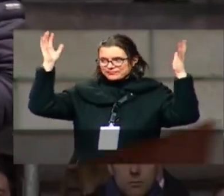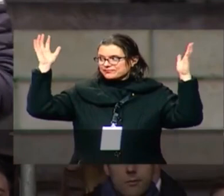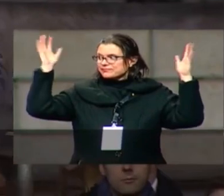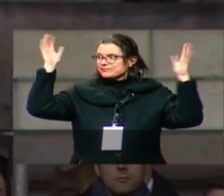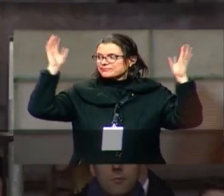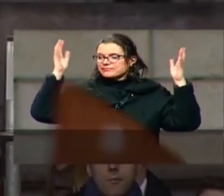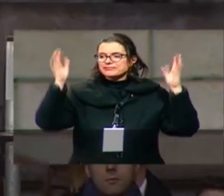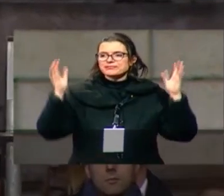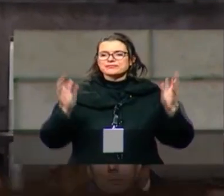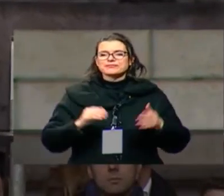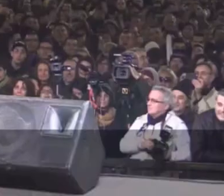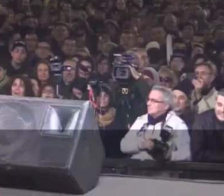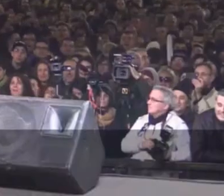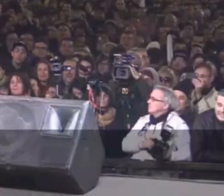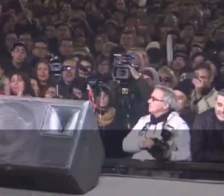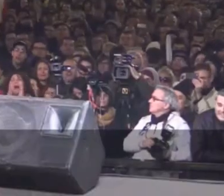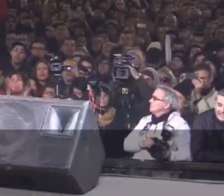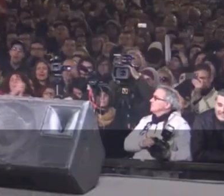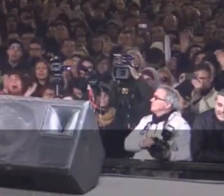vista anche